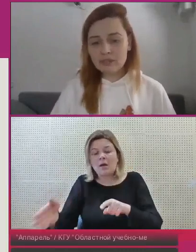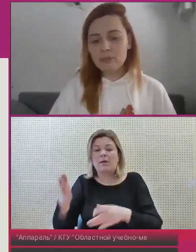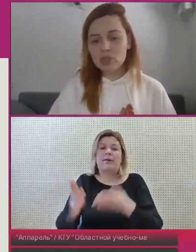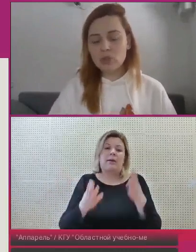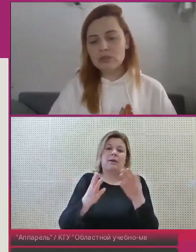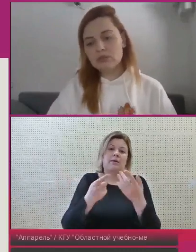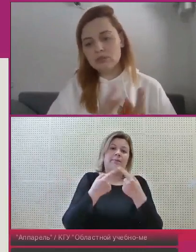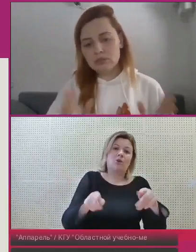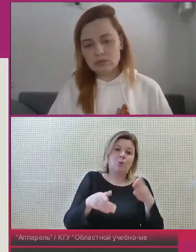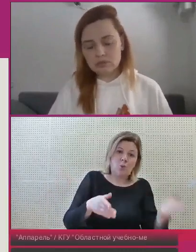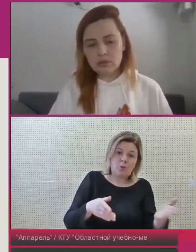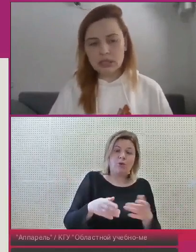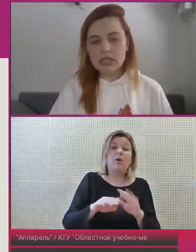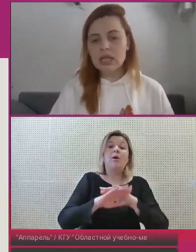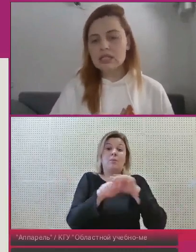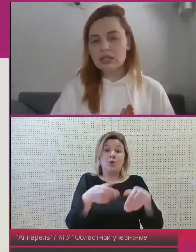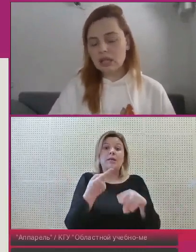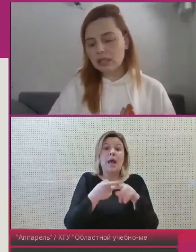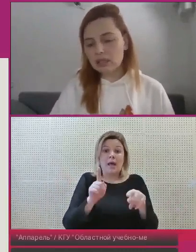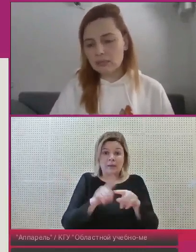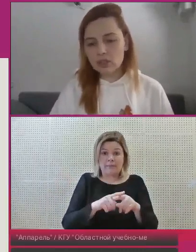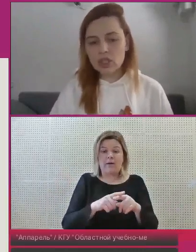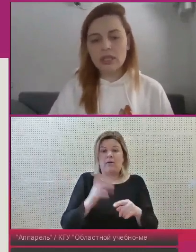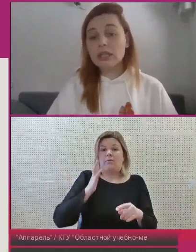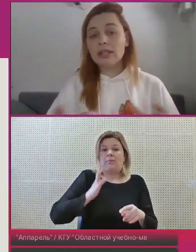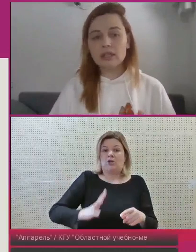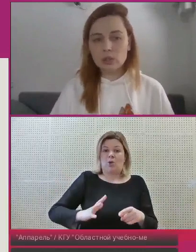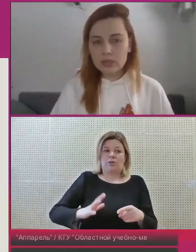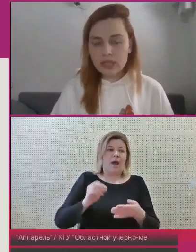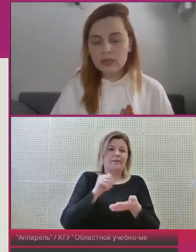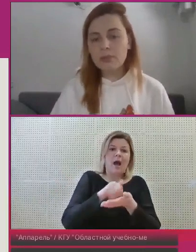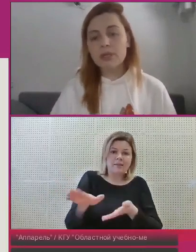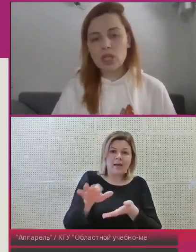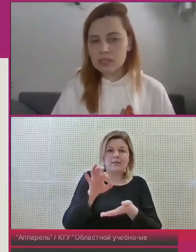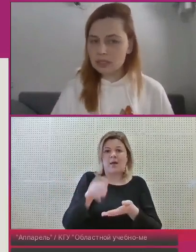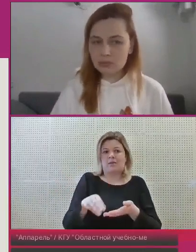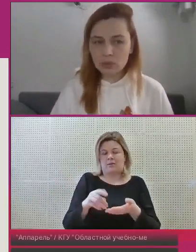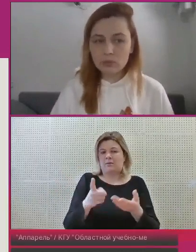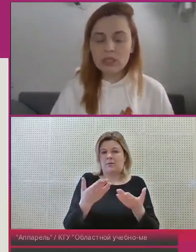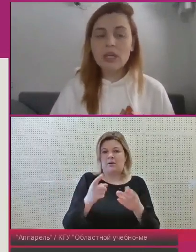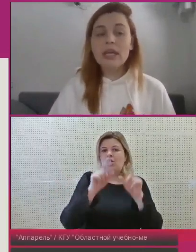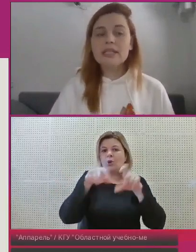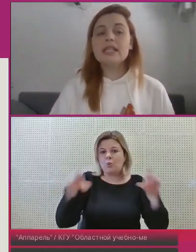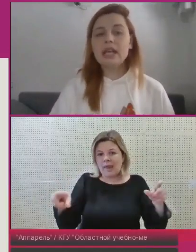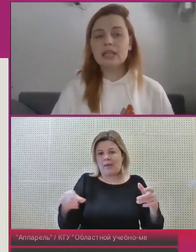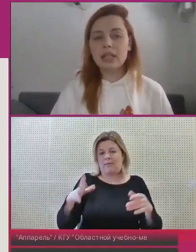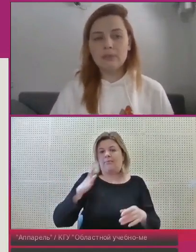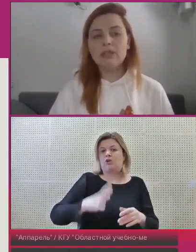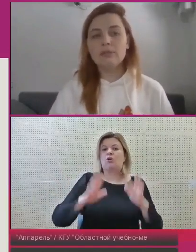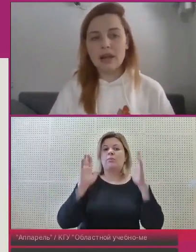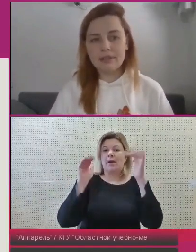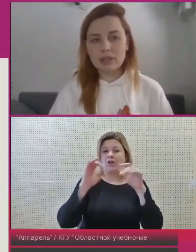после этого пришлось отказаться от каких-то там вещей, от каких-то людей, попрощаться с какими-то людьми и